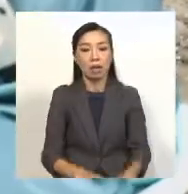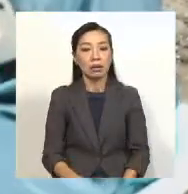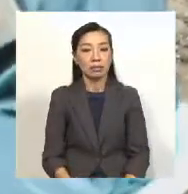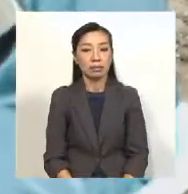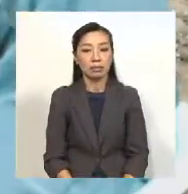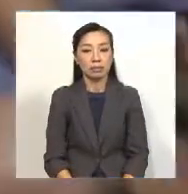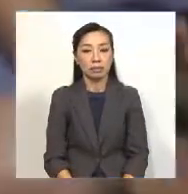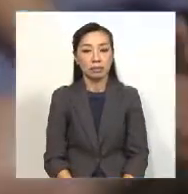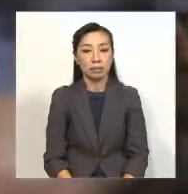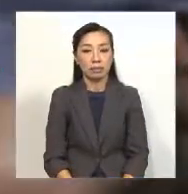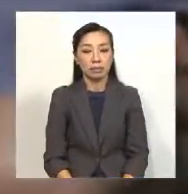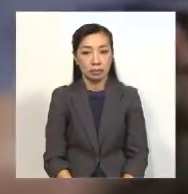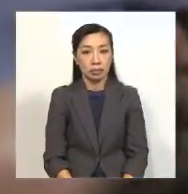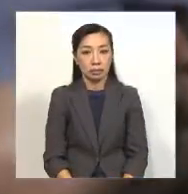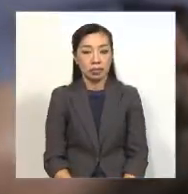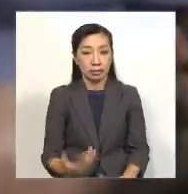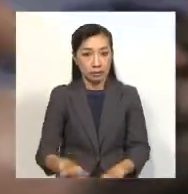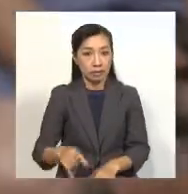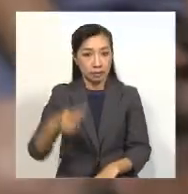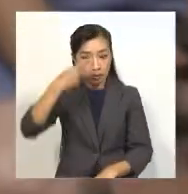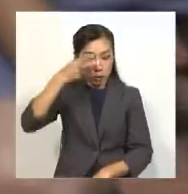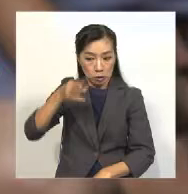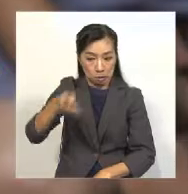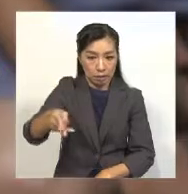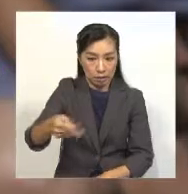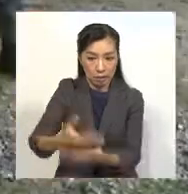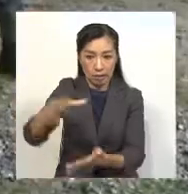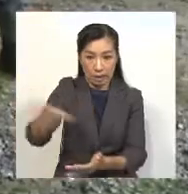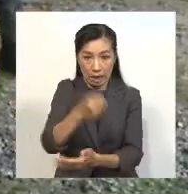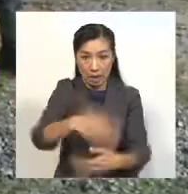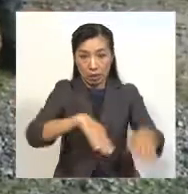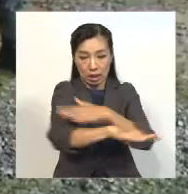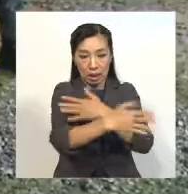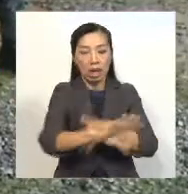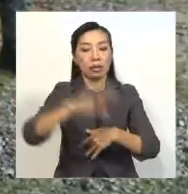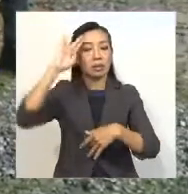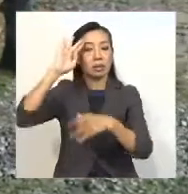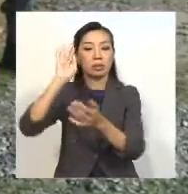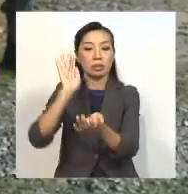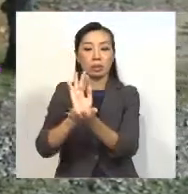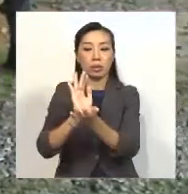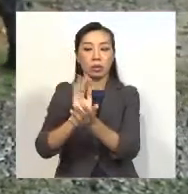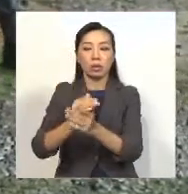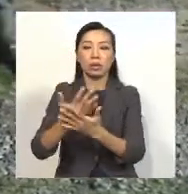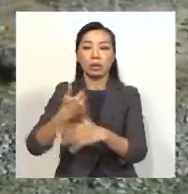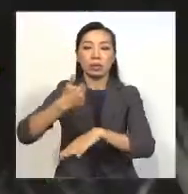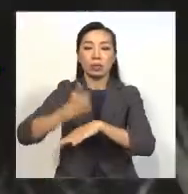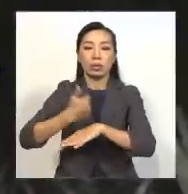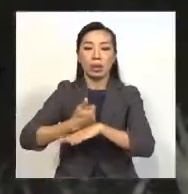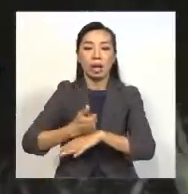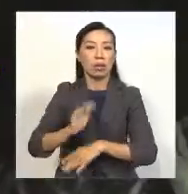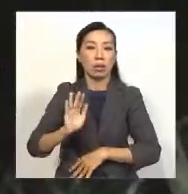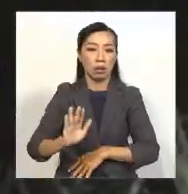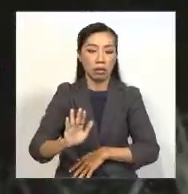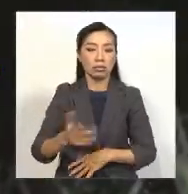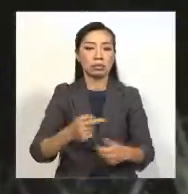ที่จังหวัดยะลาหลังจากเกิดเหตุค่ะพันตำรวจเอกนราวีบินแวอารงซึ่งเป็นผู้กำกับการสภ.เ